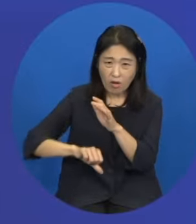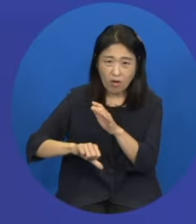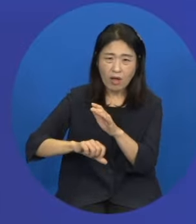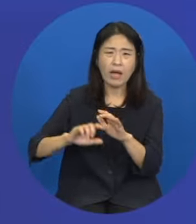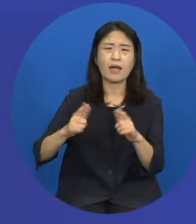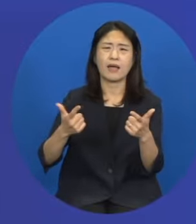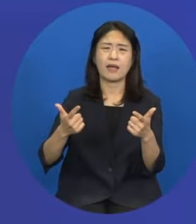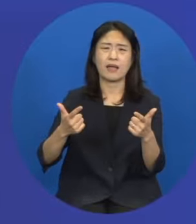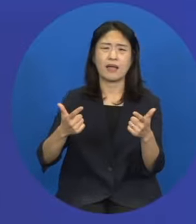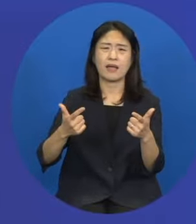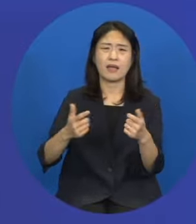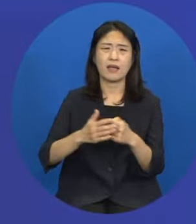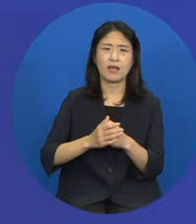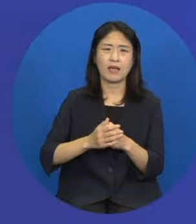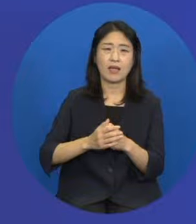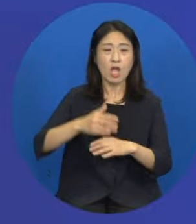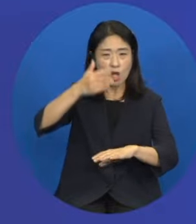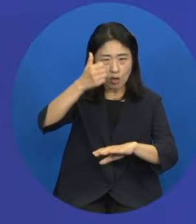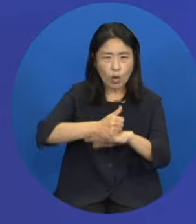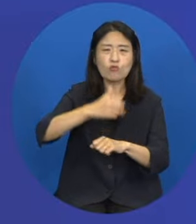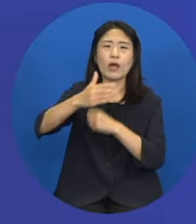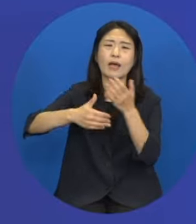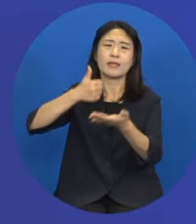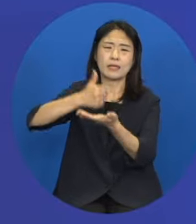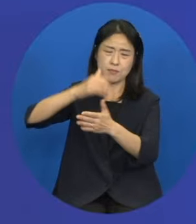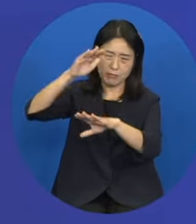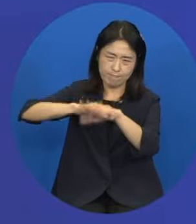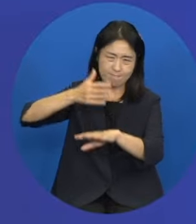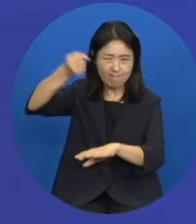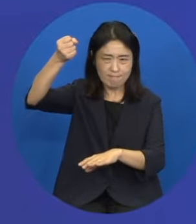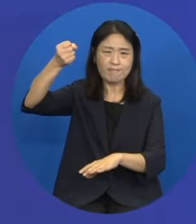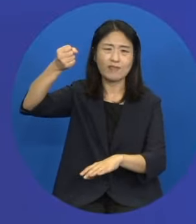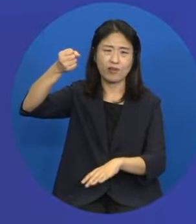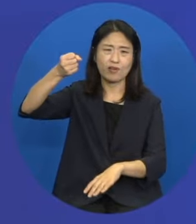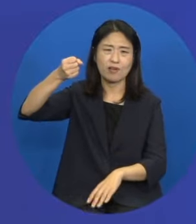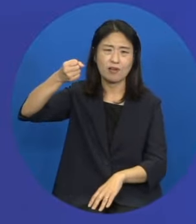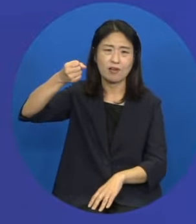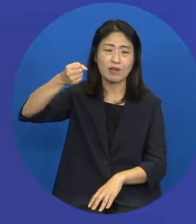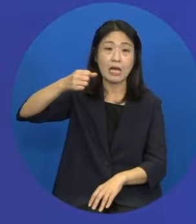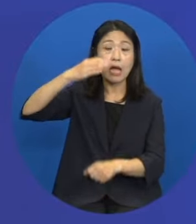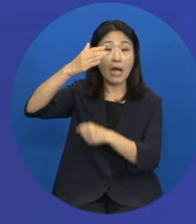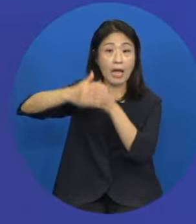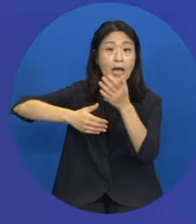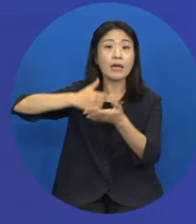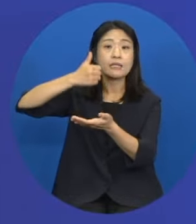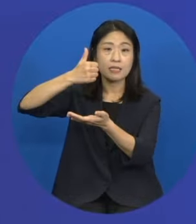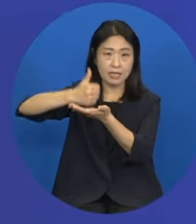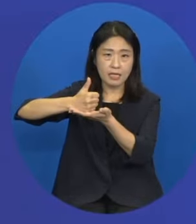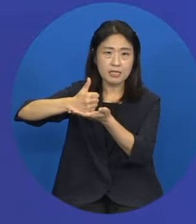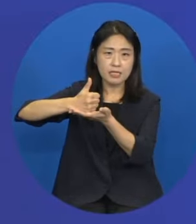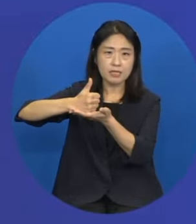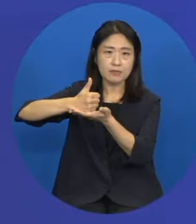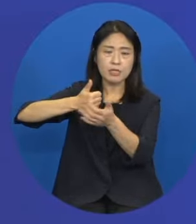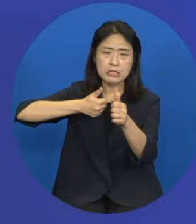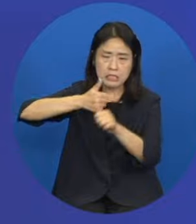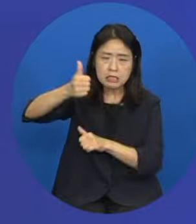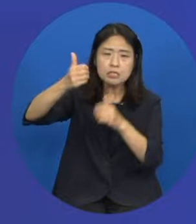결국 하나님이 하시는 것인데 과연 하나님이 하실 것에 대한 진정한 우리의 믿음이 있냐